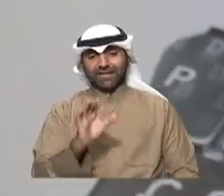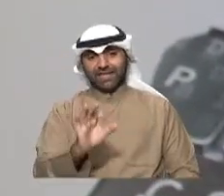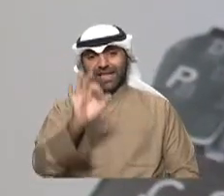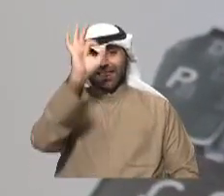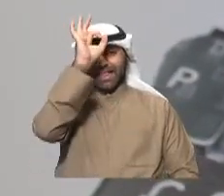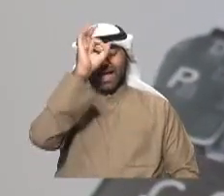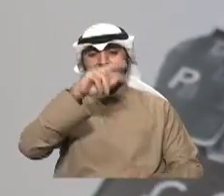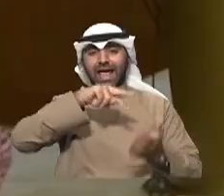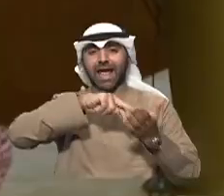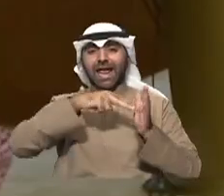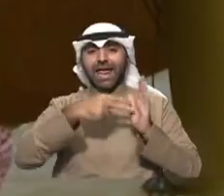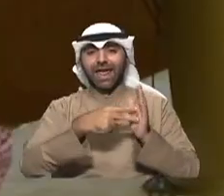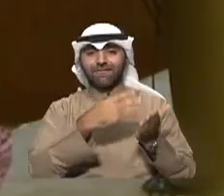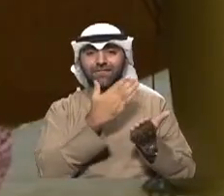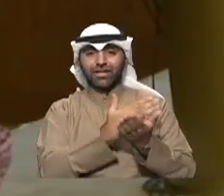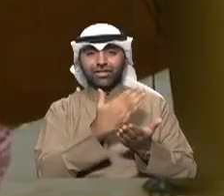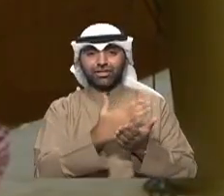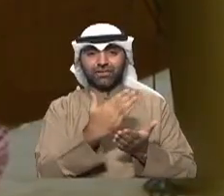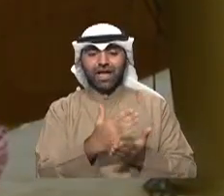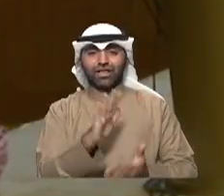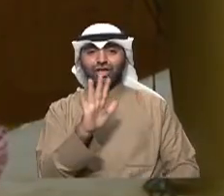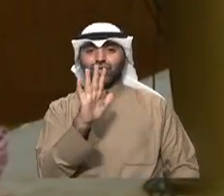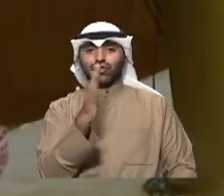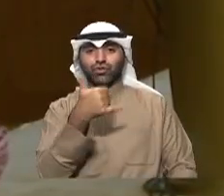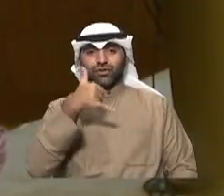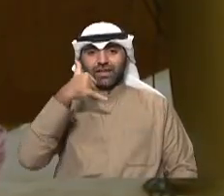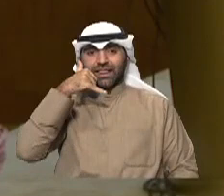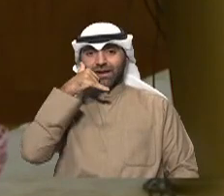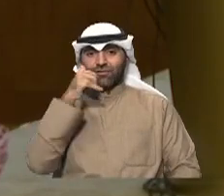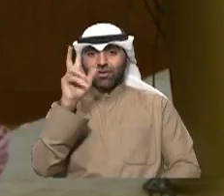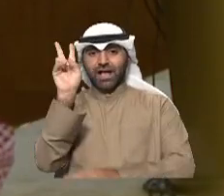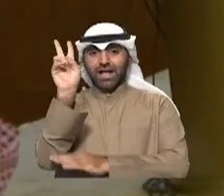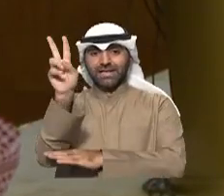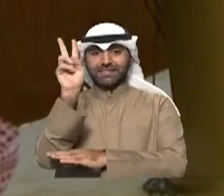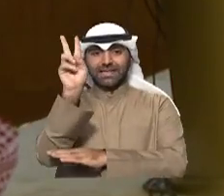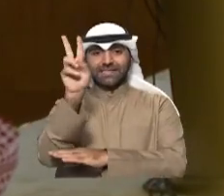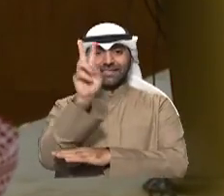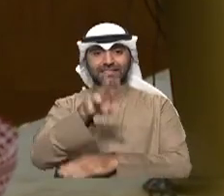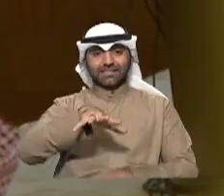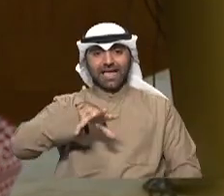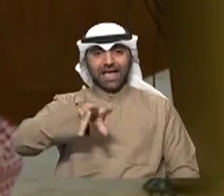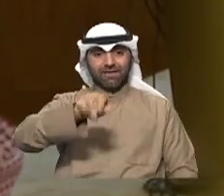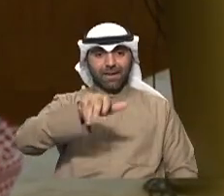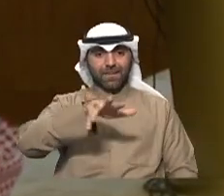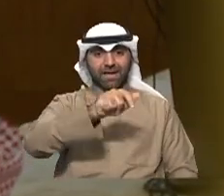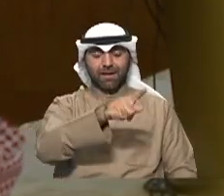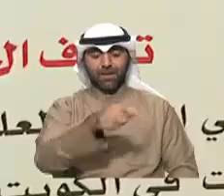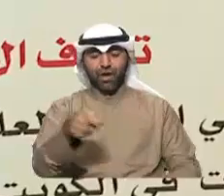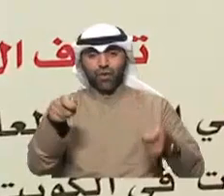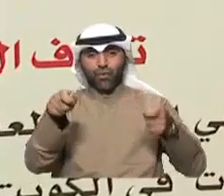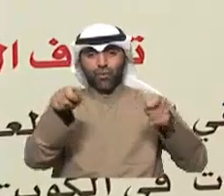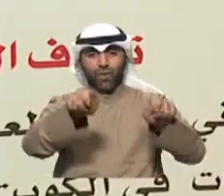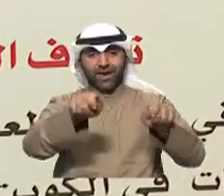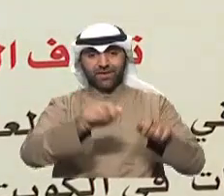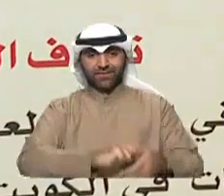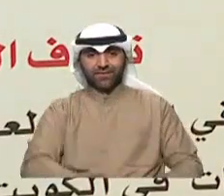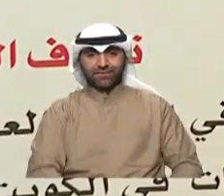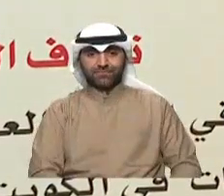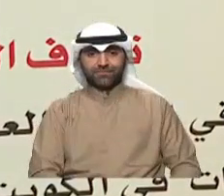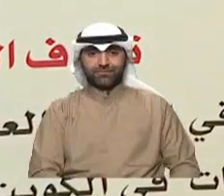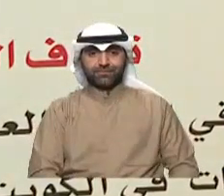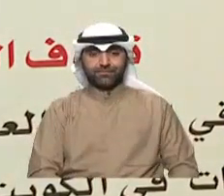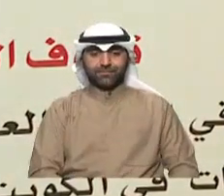التي تستهدف مؤسسات القطاع الحكومي والخاص وسبل منع انتشارها. من عنوان